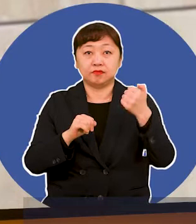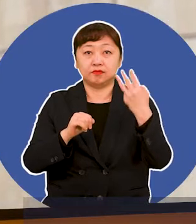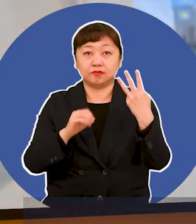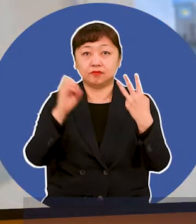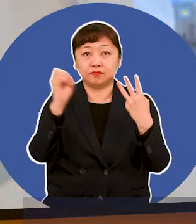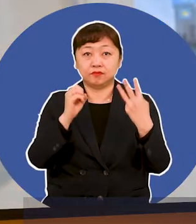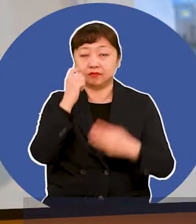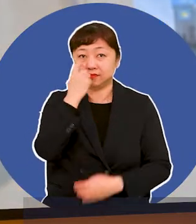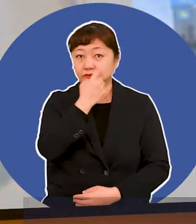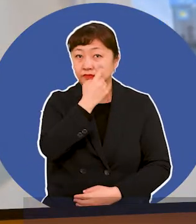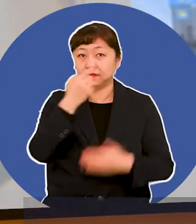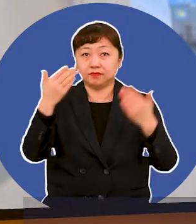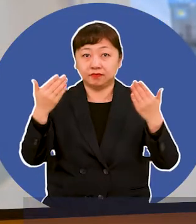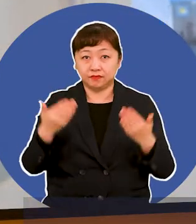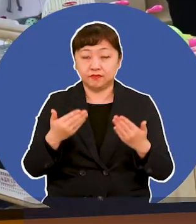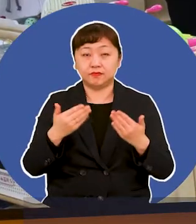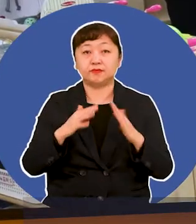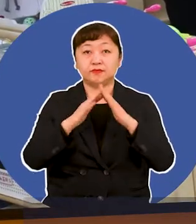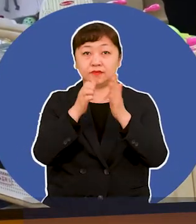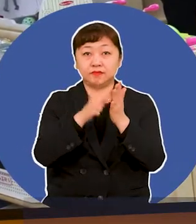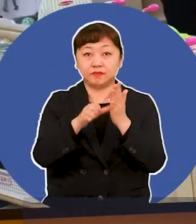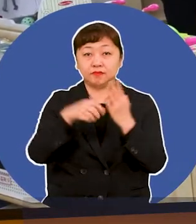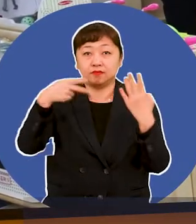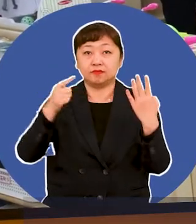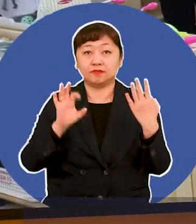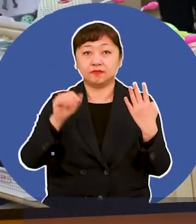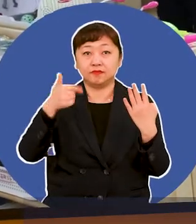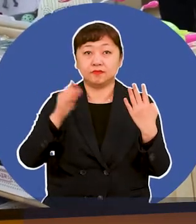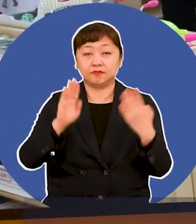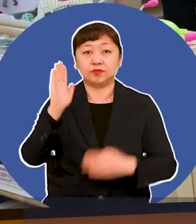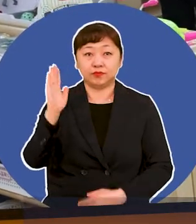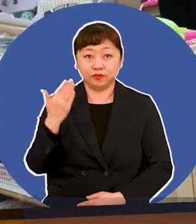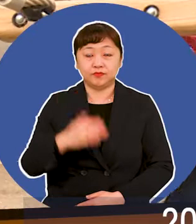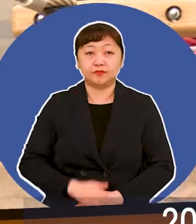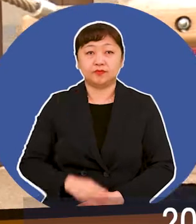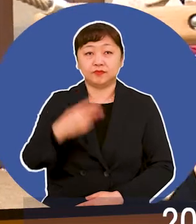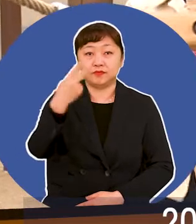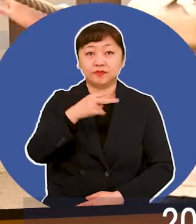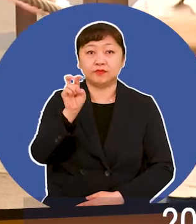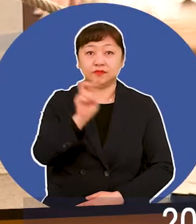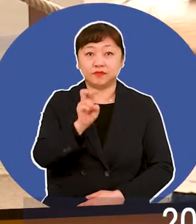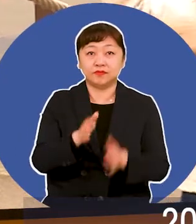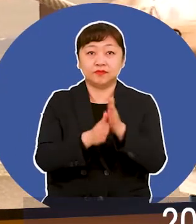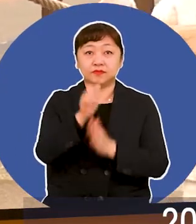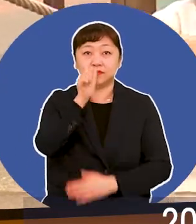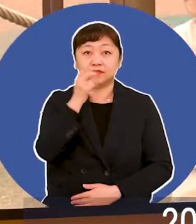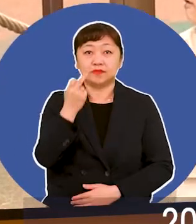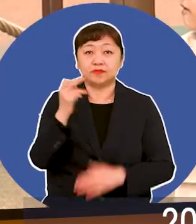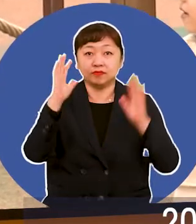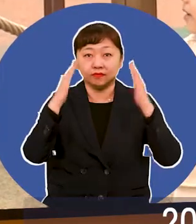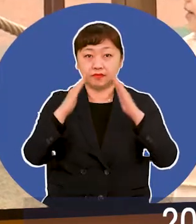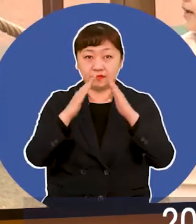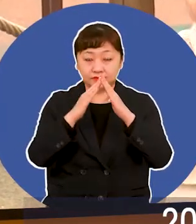자립 율 53% 를 확인 받아 제로에너지 건축물 4등급 이 됐는데요 2020년 시립 철 선